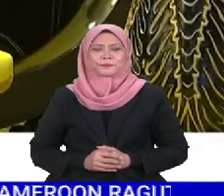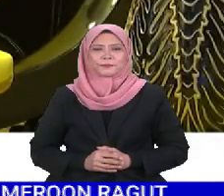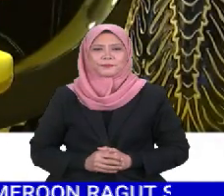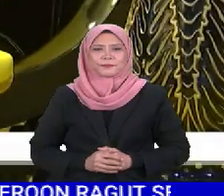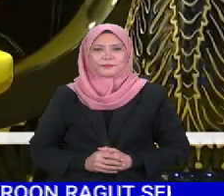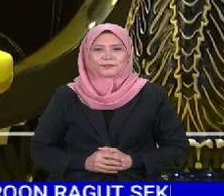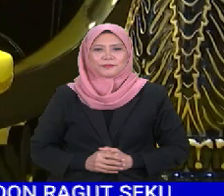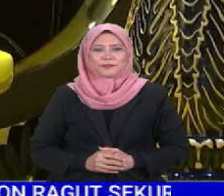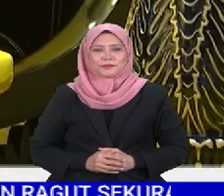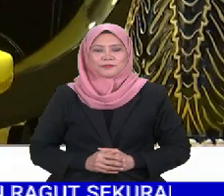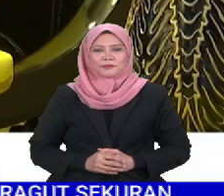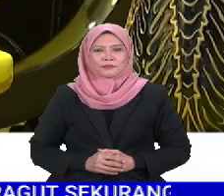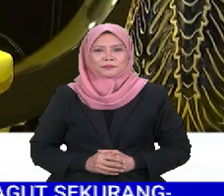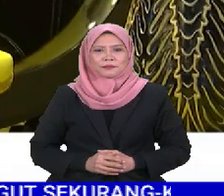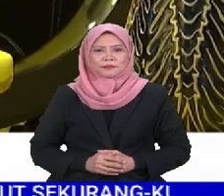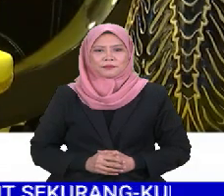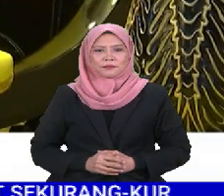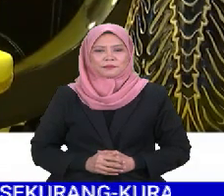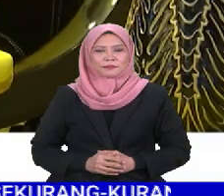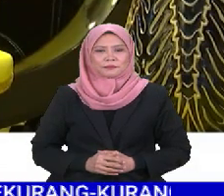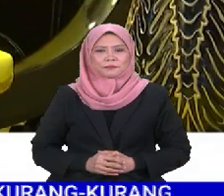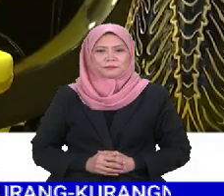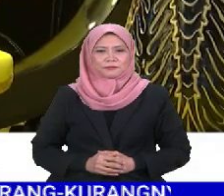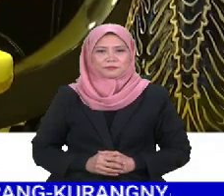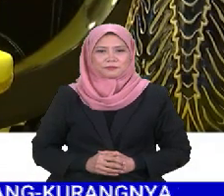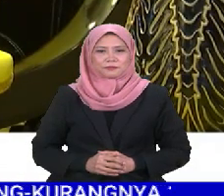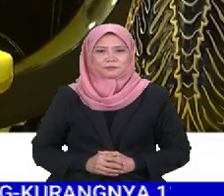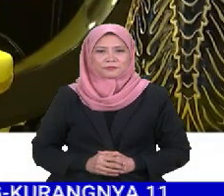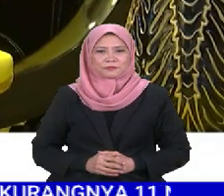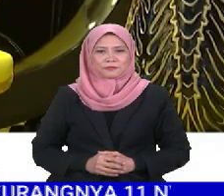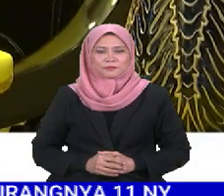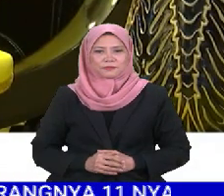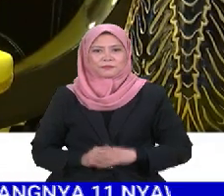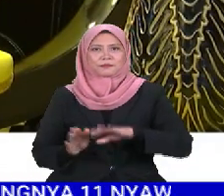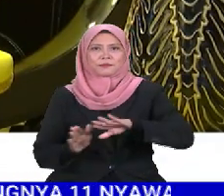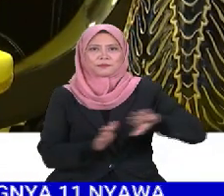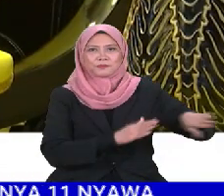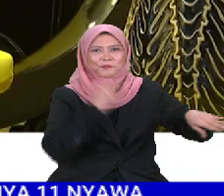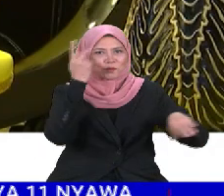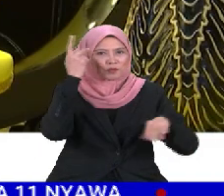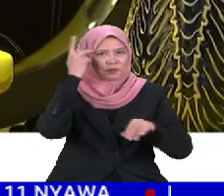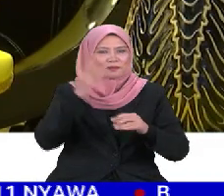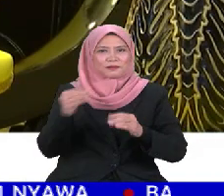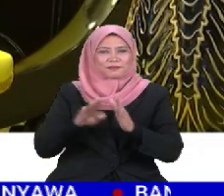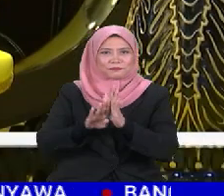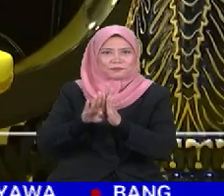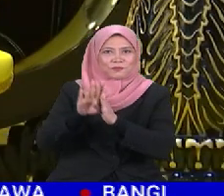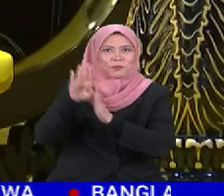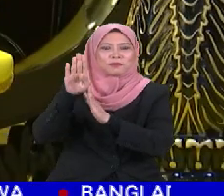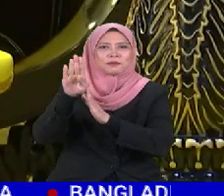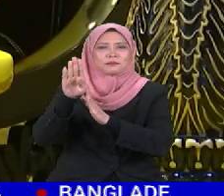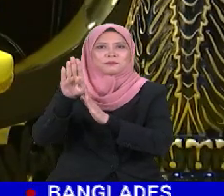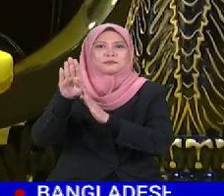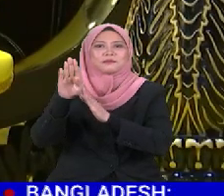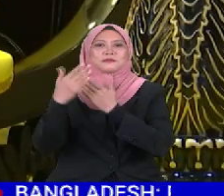Ketepikan ideologi dan sentimen politik, letakkan agenda pembangunan negeri dan kebajikan rakyat sebagai